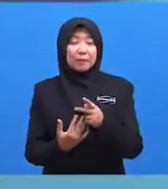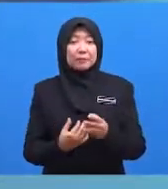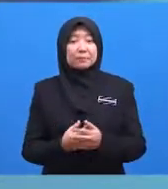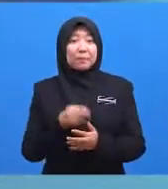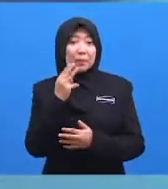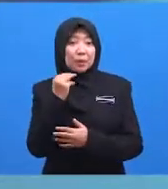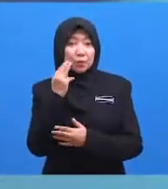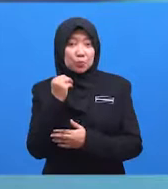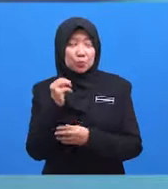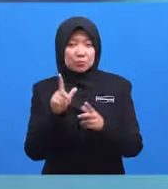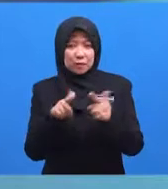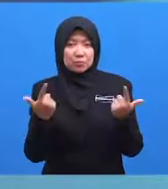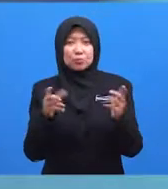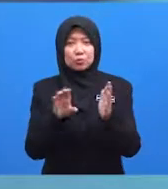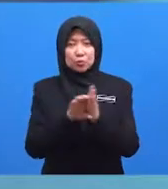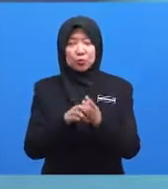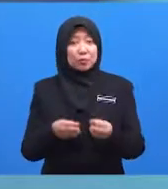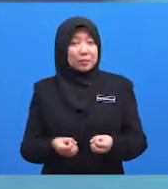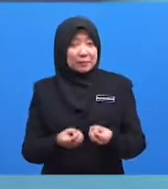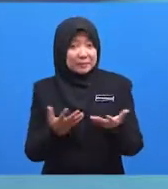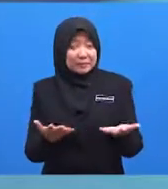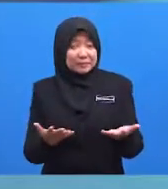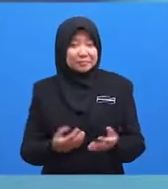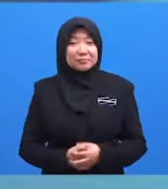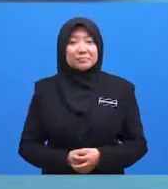selain contoh yang diberikan?